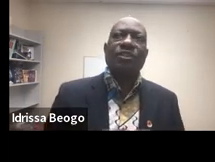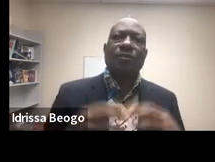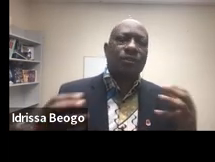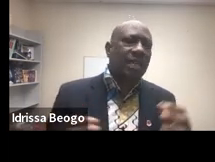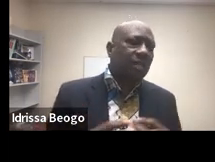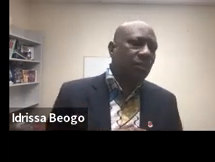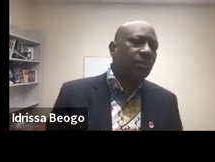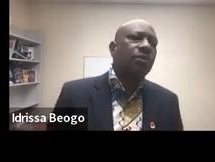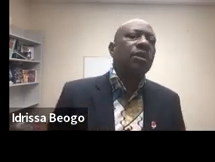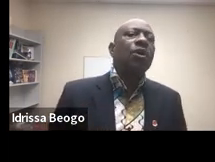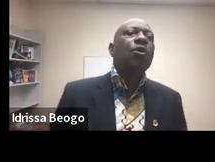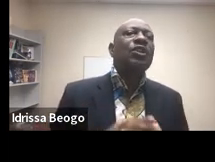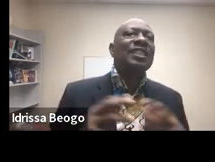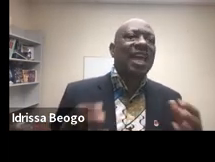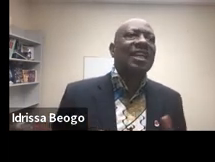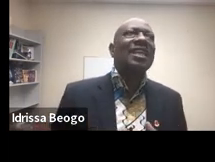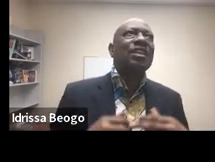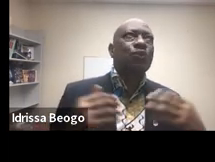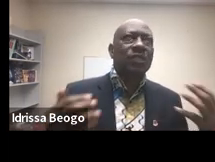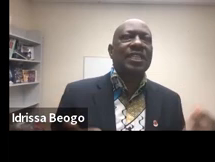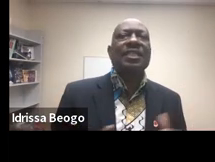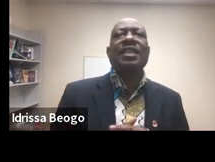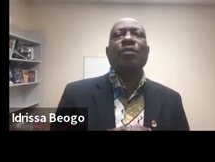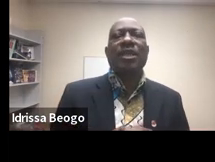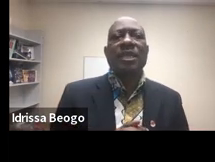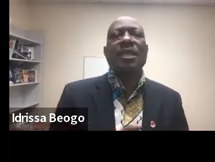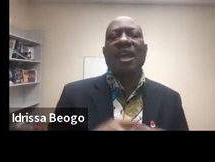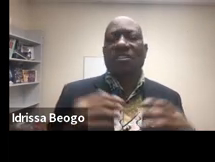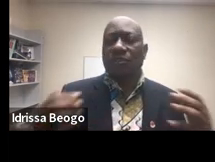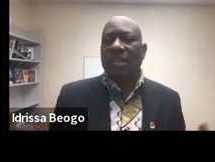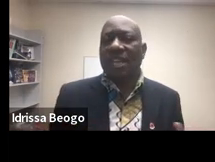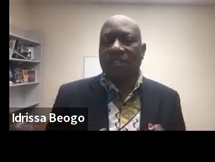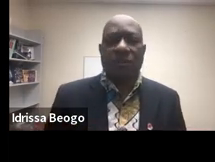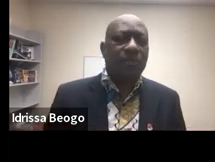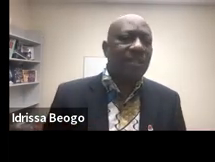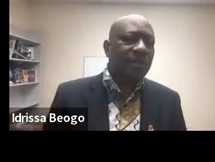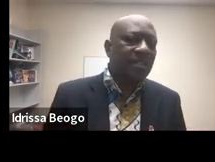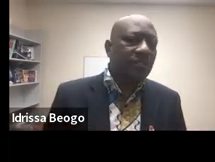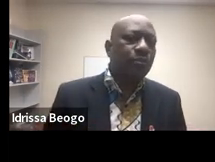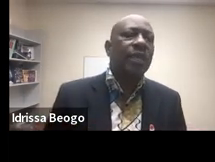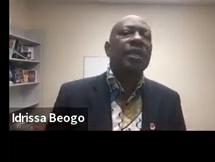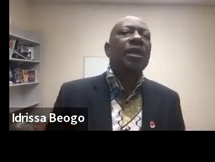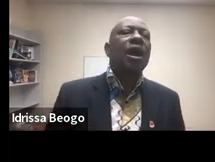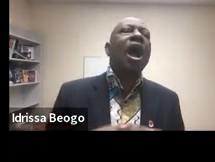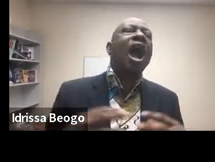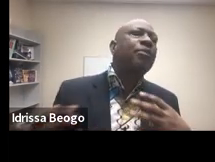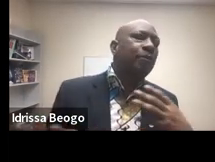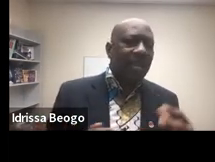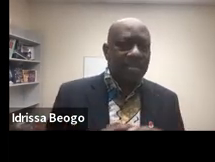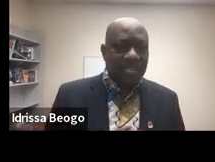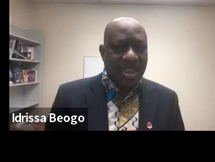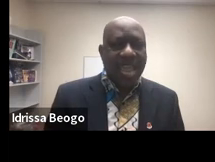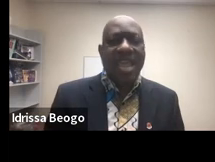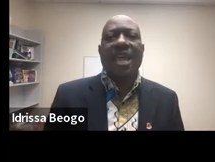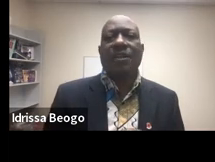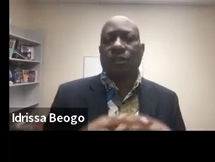c'est que l'isolement social et la solitude concerne les sociétés des pays à revenus élevés, ce qu'on appelle les pays développés. À peu près